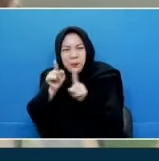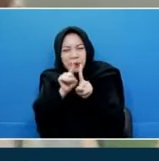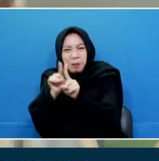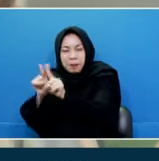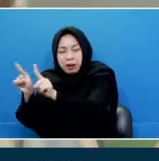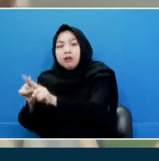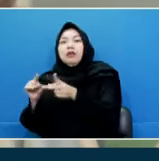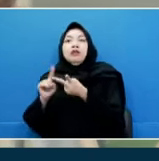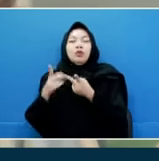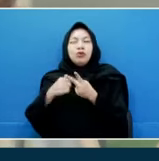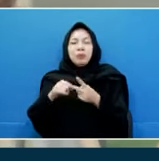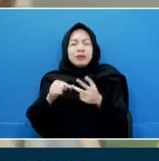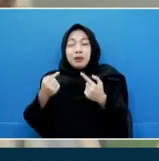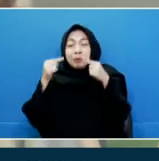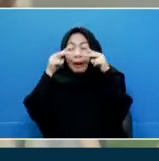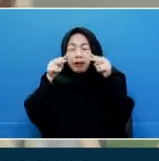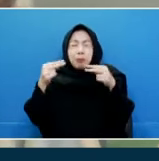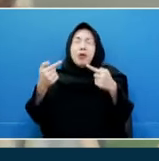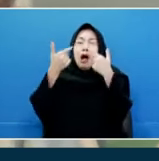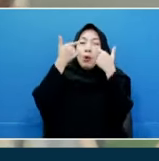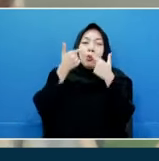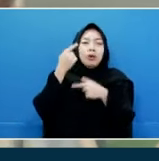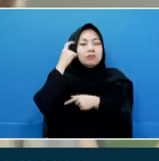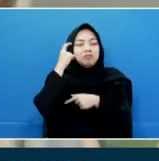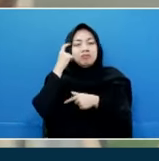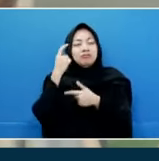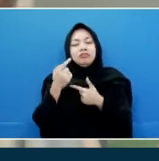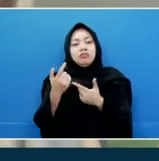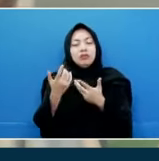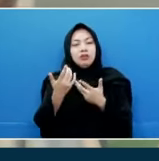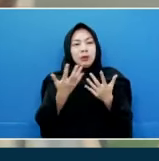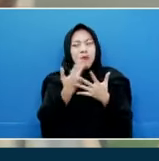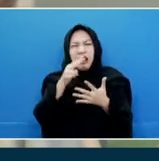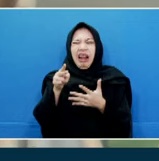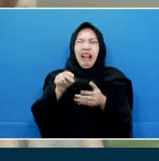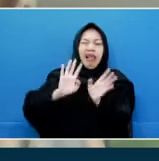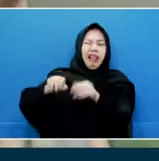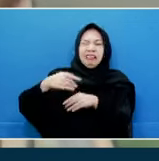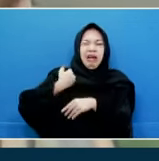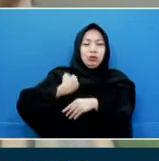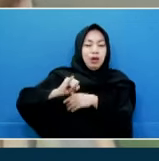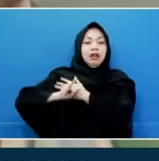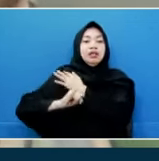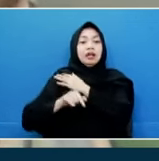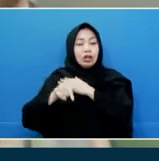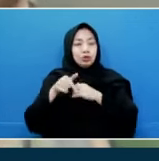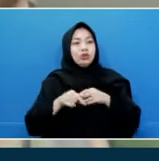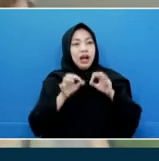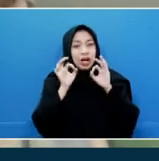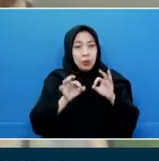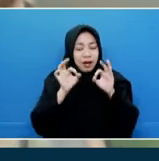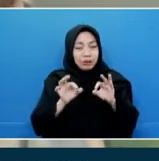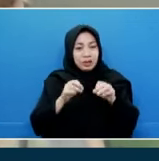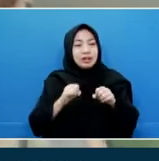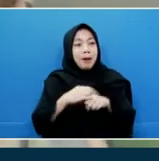ee pemandangan tidak ee menarik begitu Ee menurut beberapa warga apakah lebih condong kepada mengedukasi atau lebih